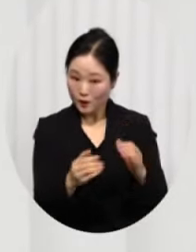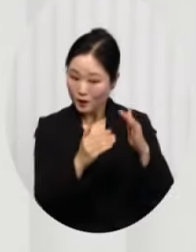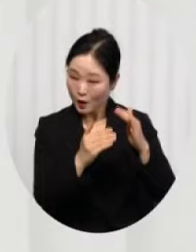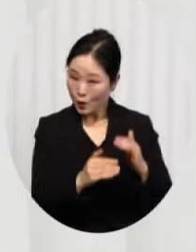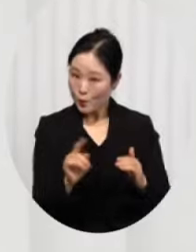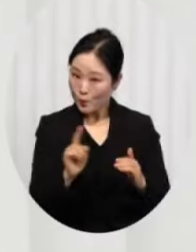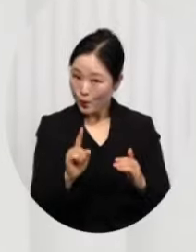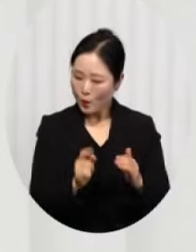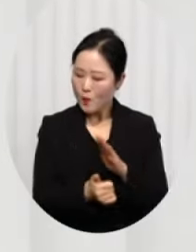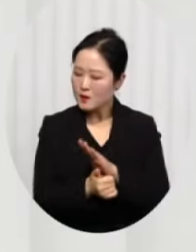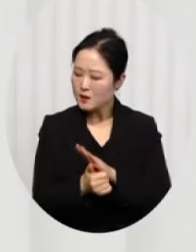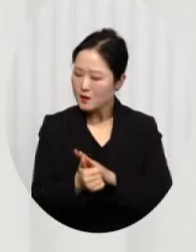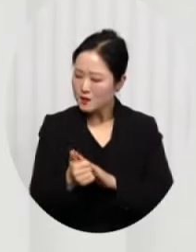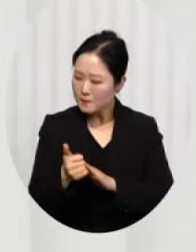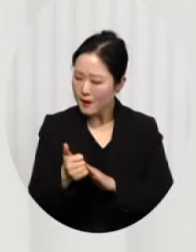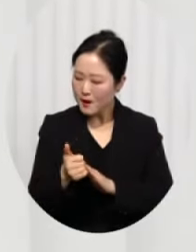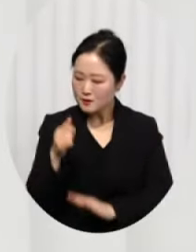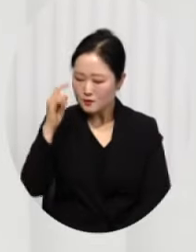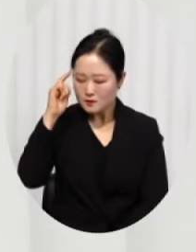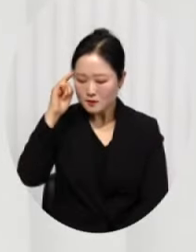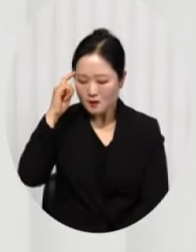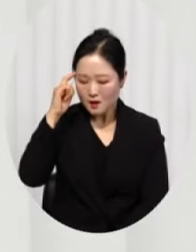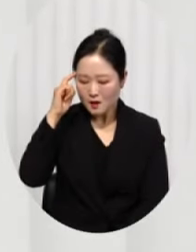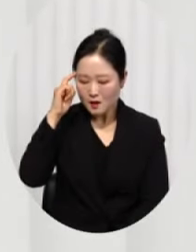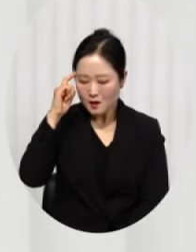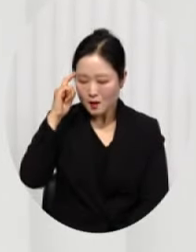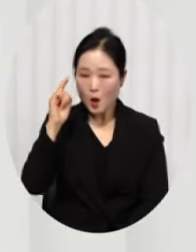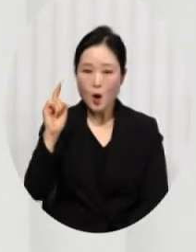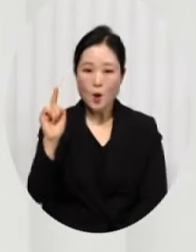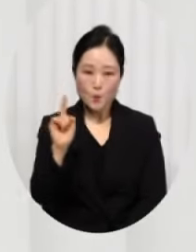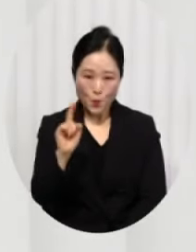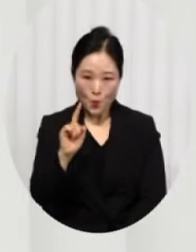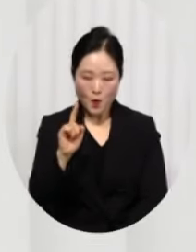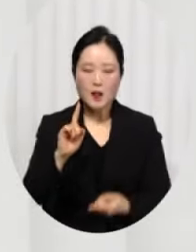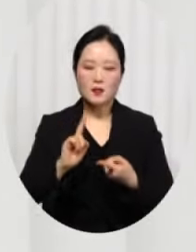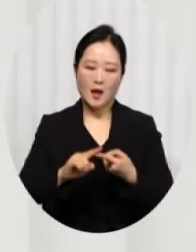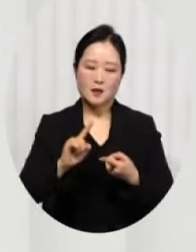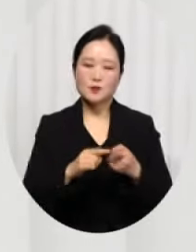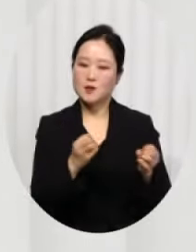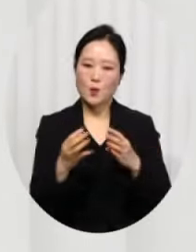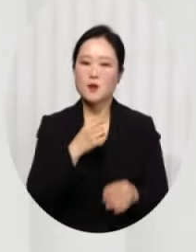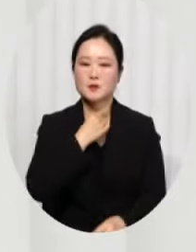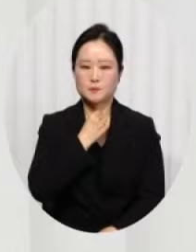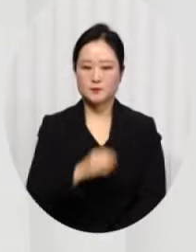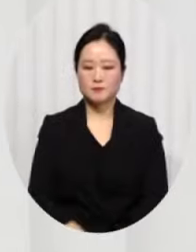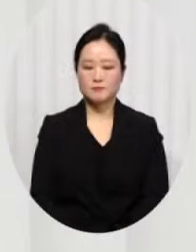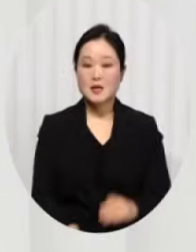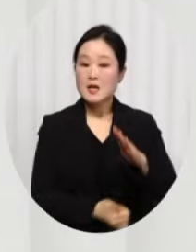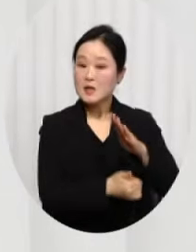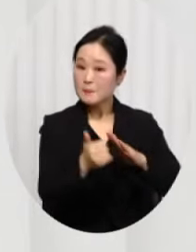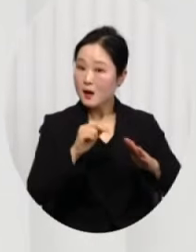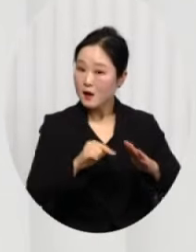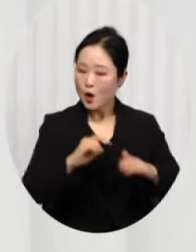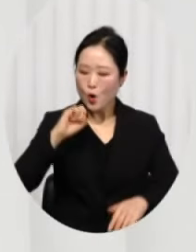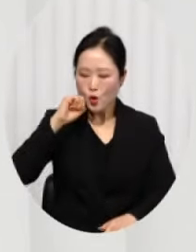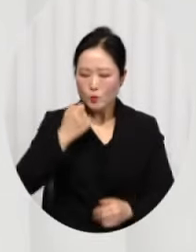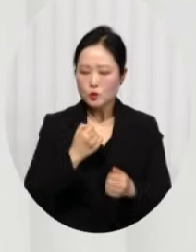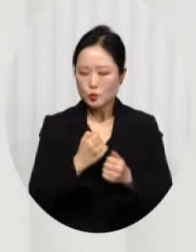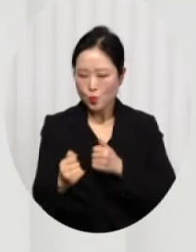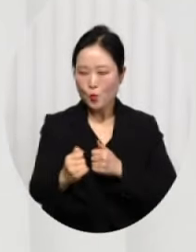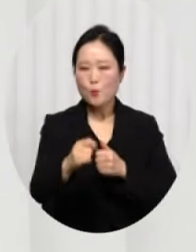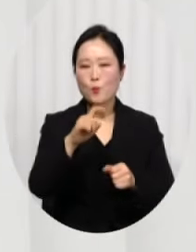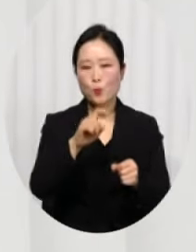희망적 사고란 무슨 문제인가라는 걸 가지고 제가 주도권 토론을 하고 싶습니다. 희망은 어려움을 이겨내기 위해서